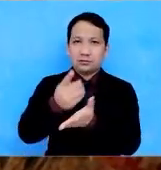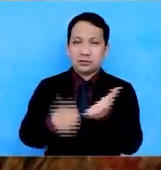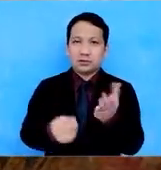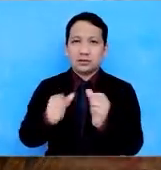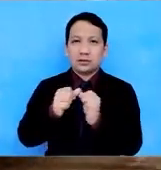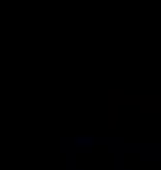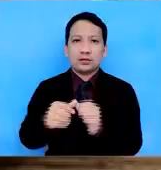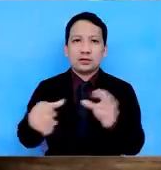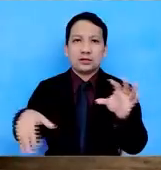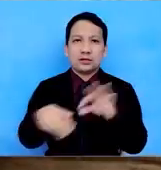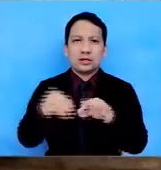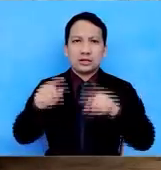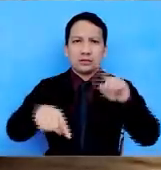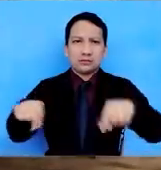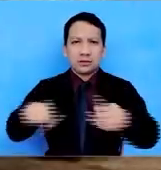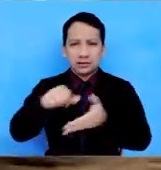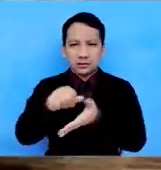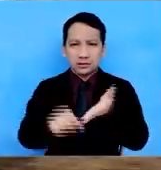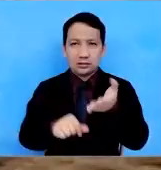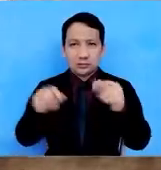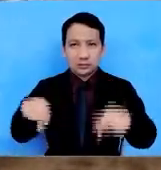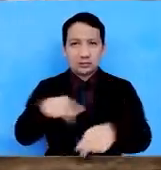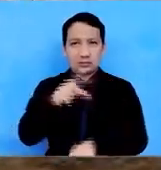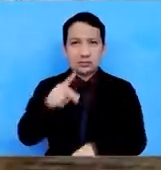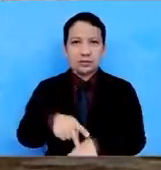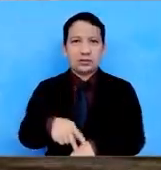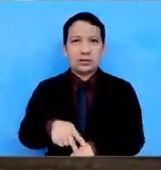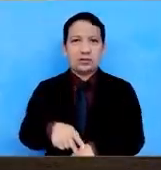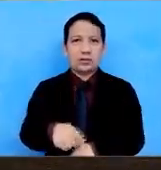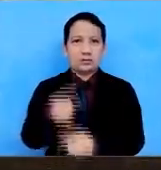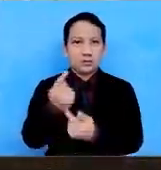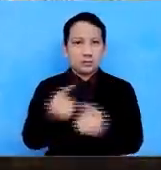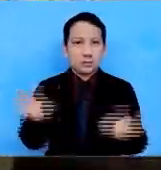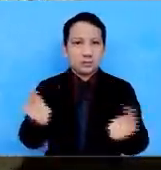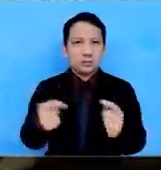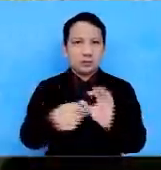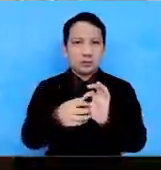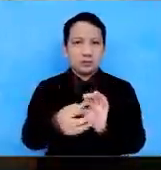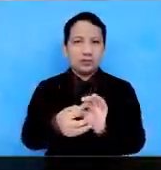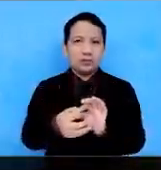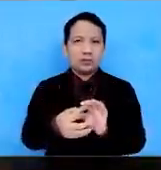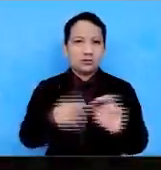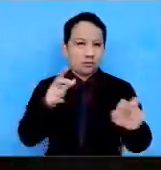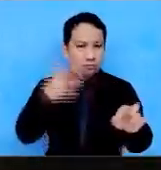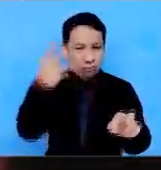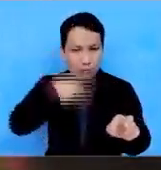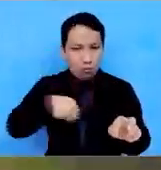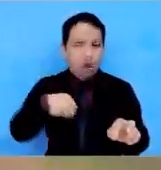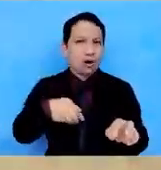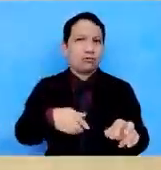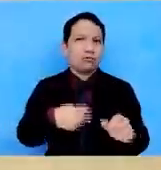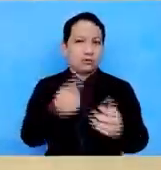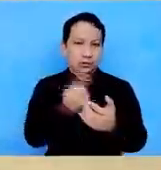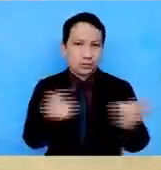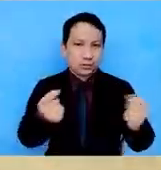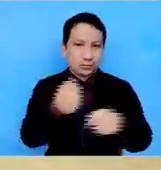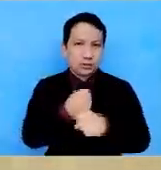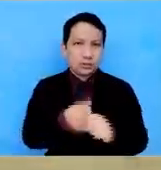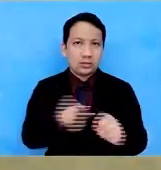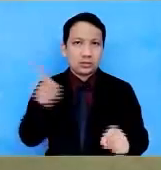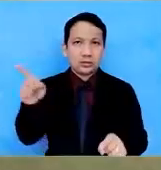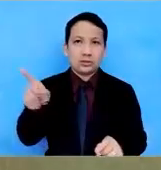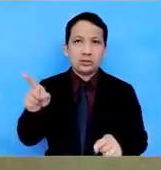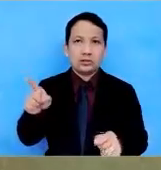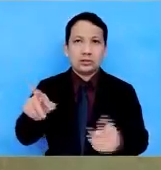ang maraming artists sa bansa. Ang bawat obra, agaw pansin sa ganda. Tulad nitong mala